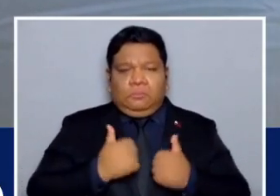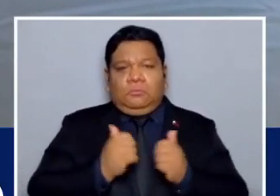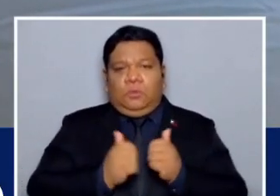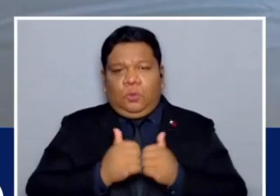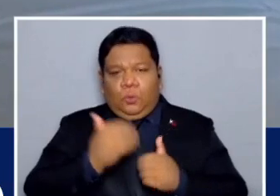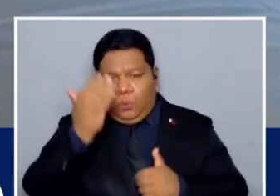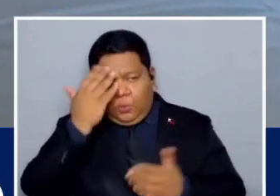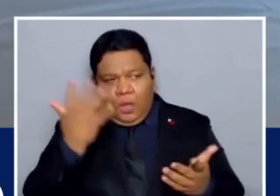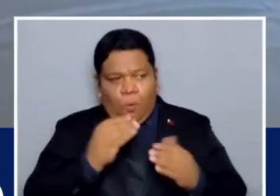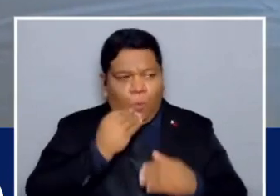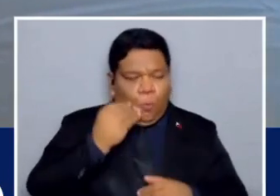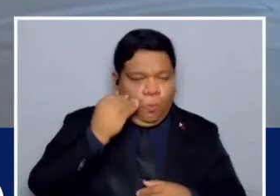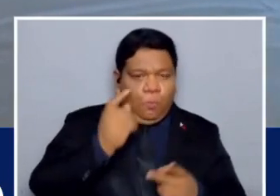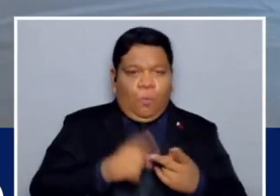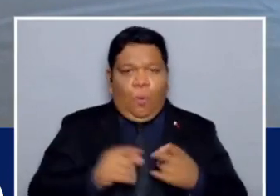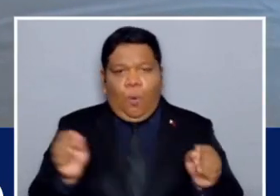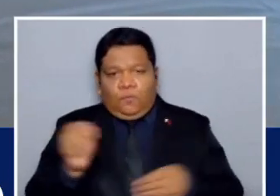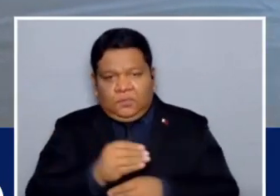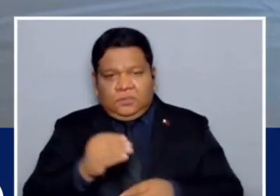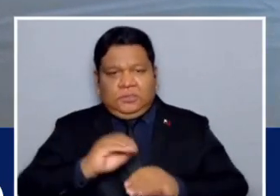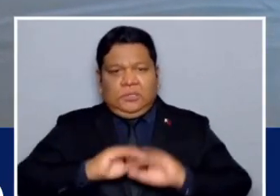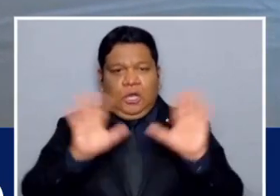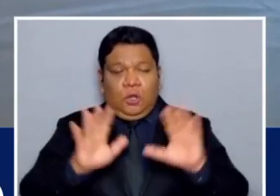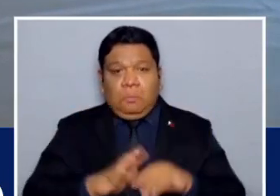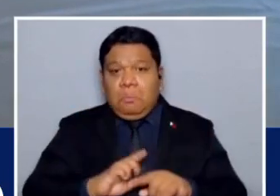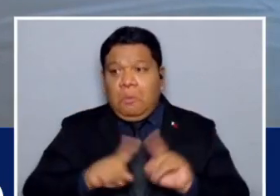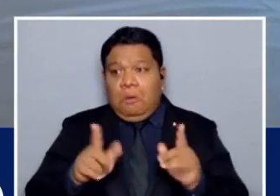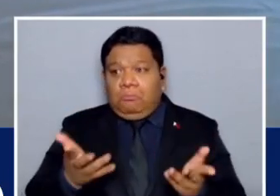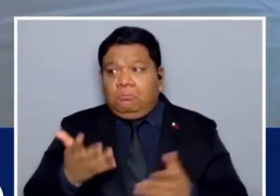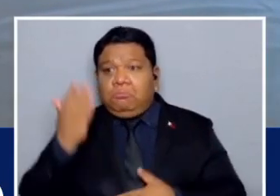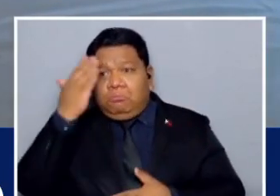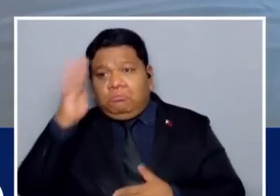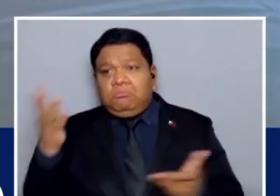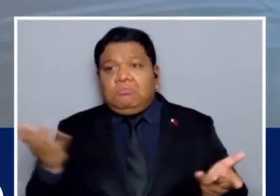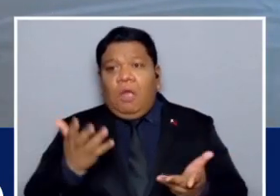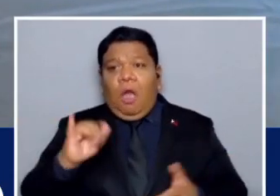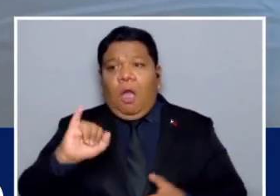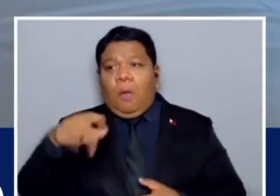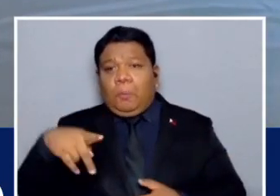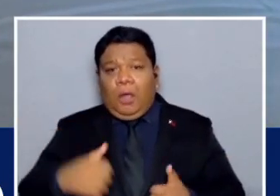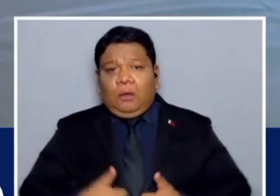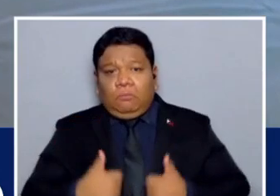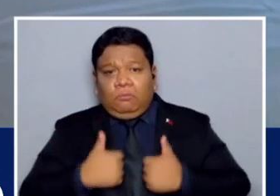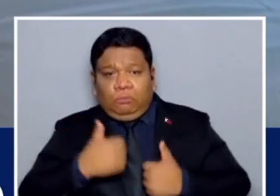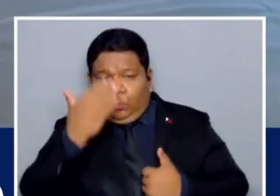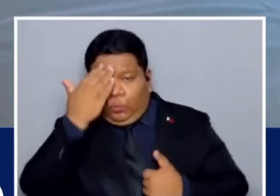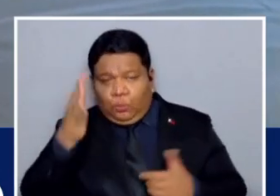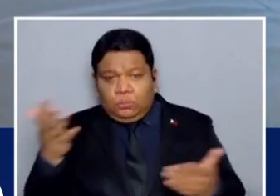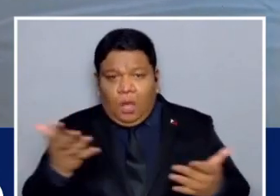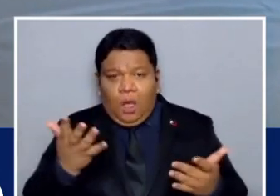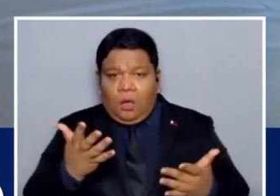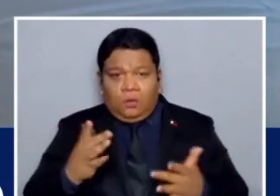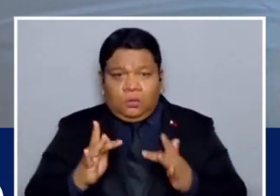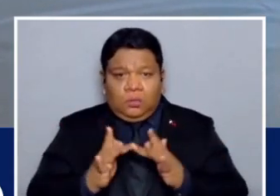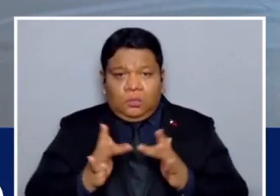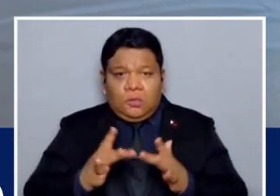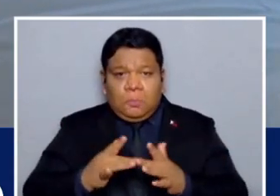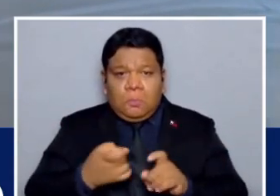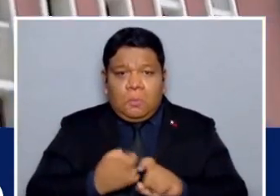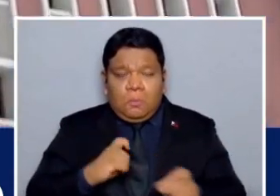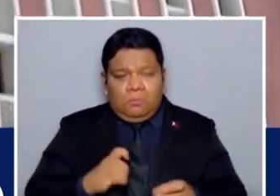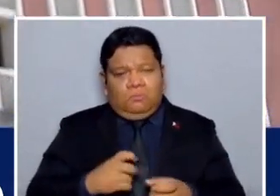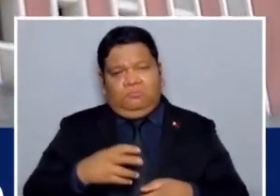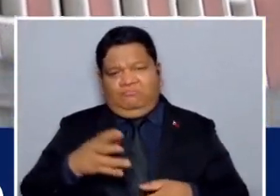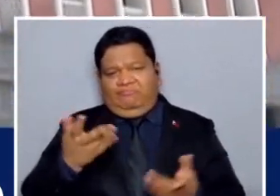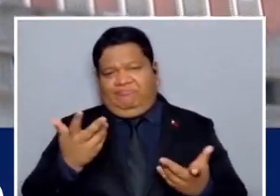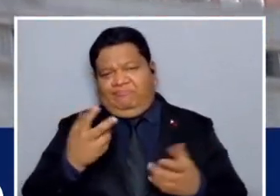opisina, di ba? Eh kung hindi traceable yung IP address, yung internet protocol, eh medyo malabo, di